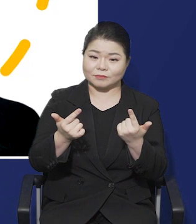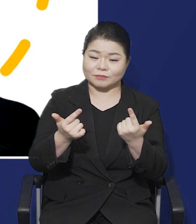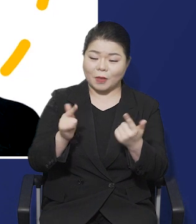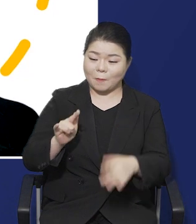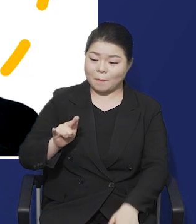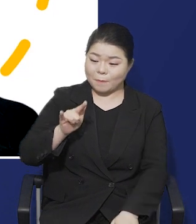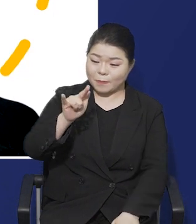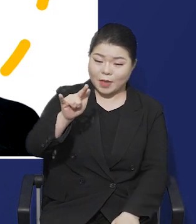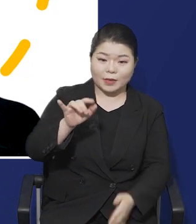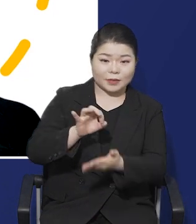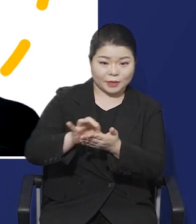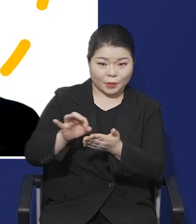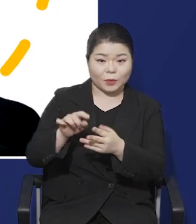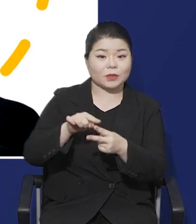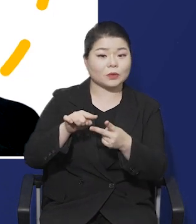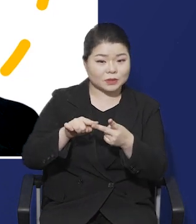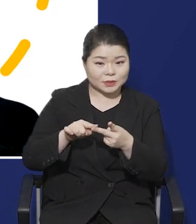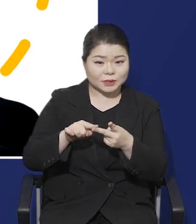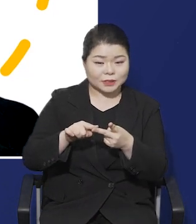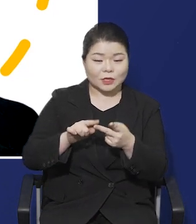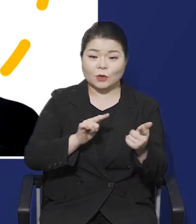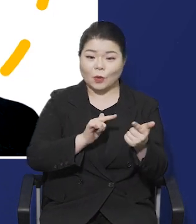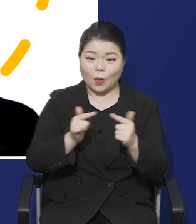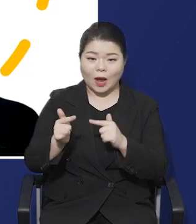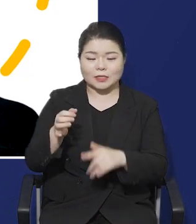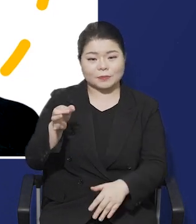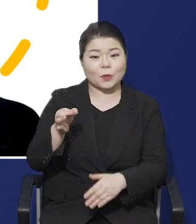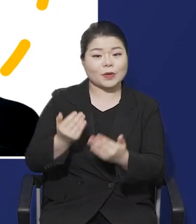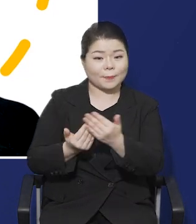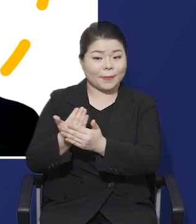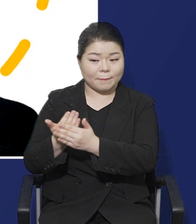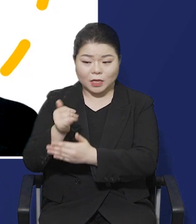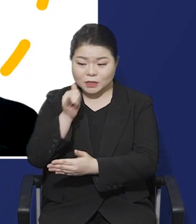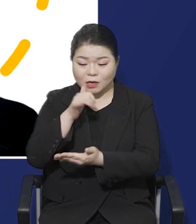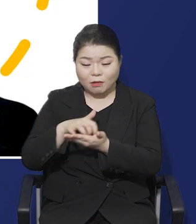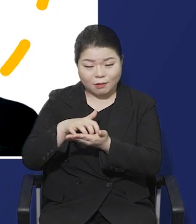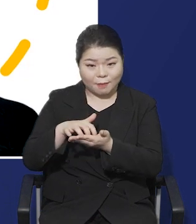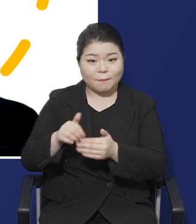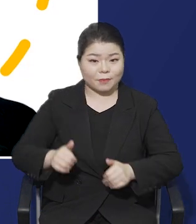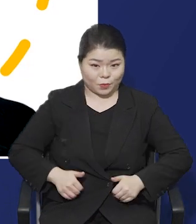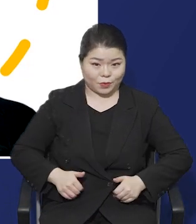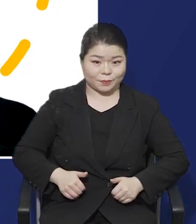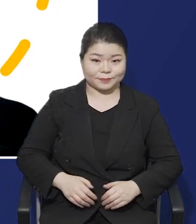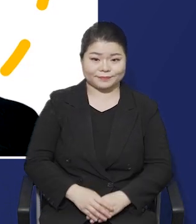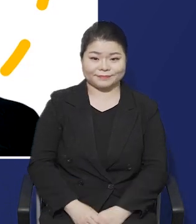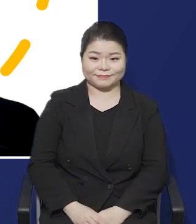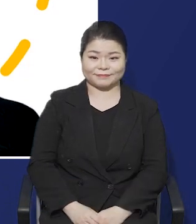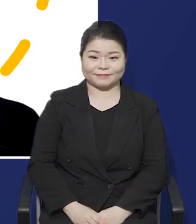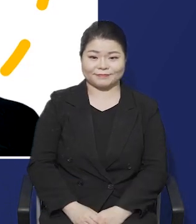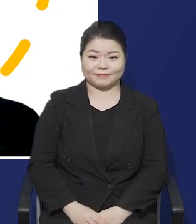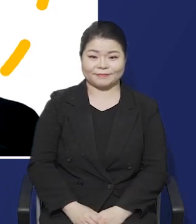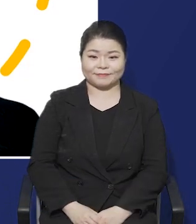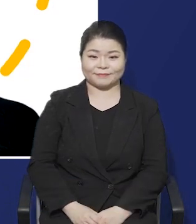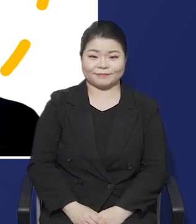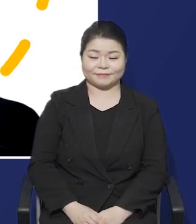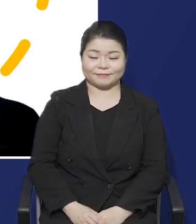항공을 이용한다든지 뭐 그런 다양한 비용들이 발생이 되는데, 그런 운송 비행도 마찬가지로 예산 계획에